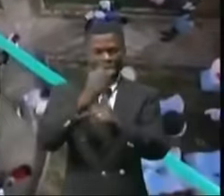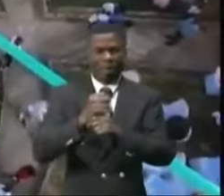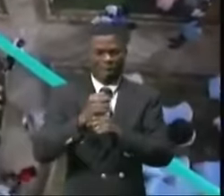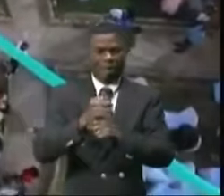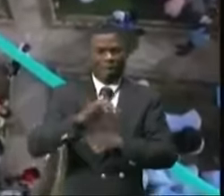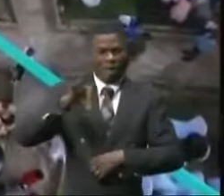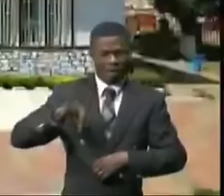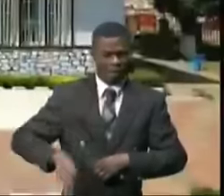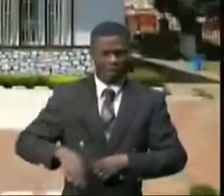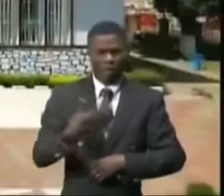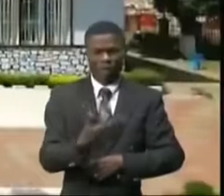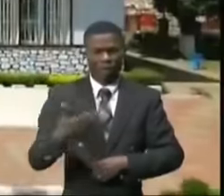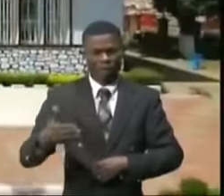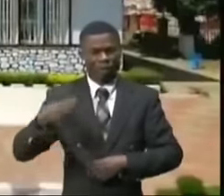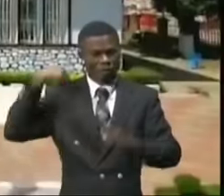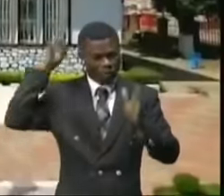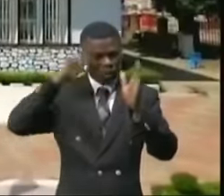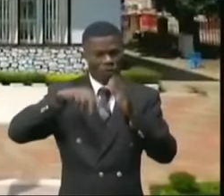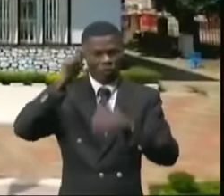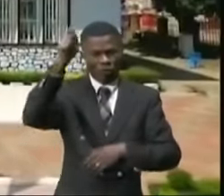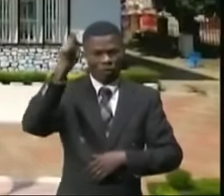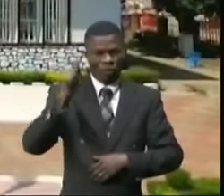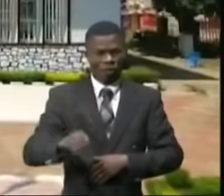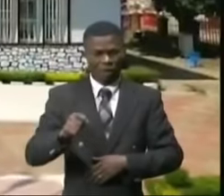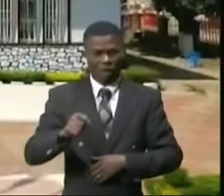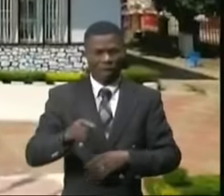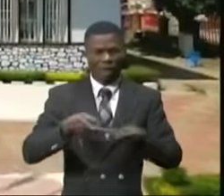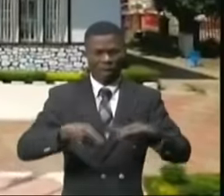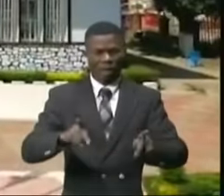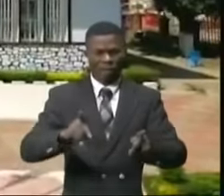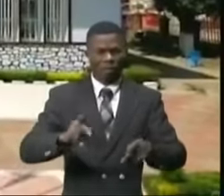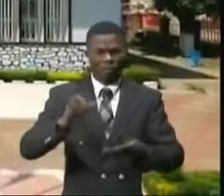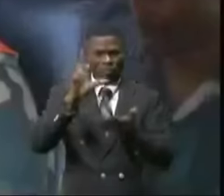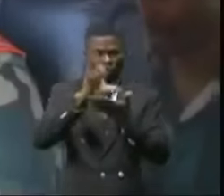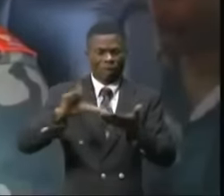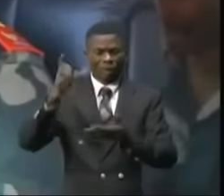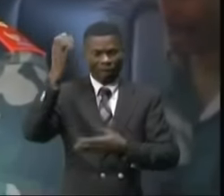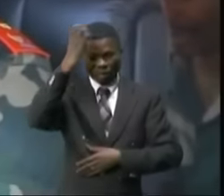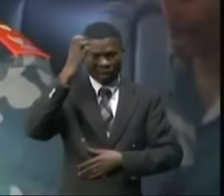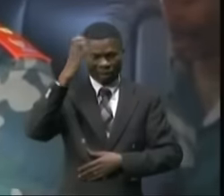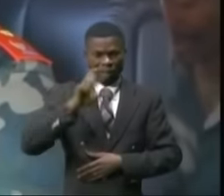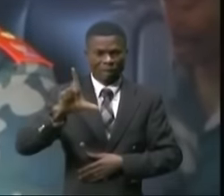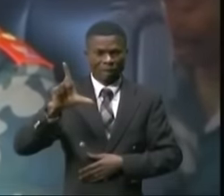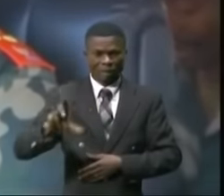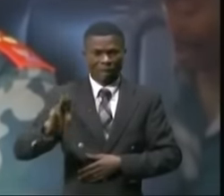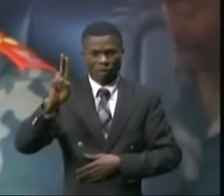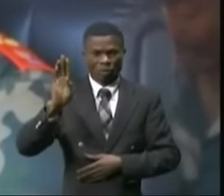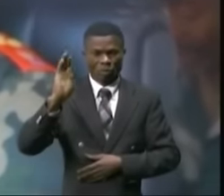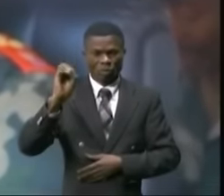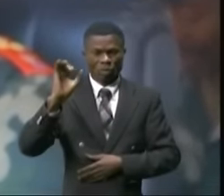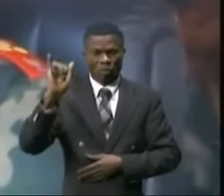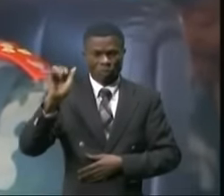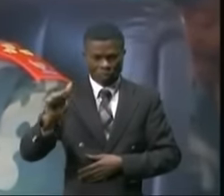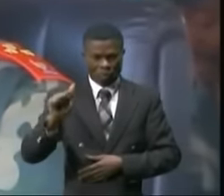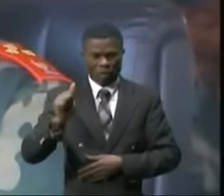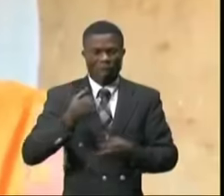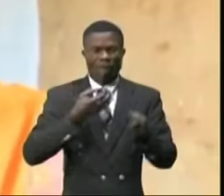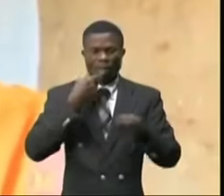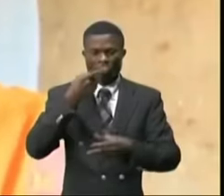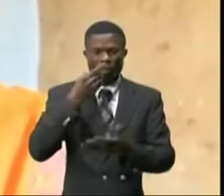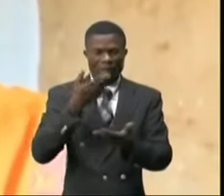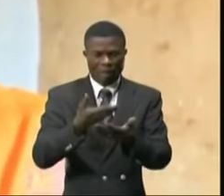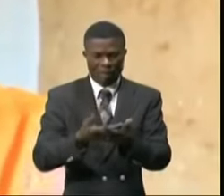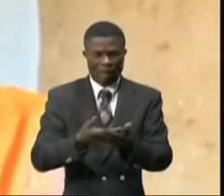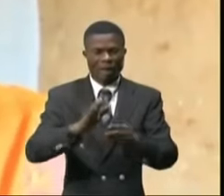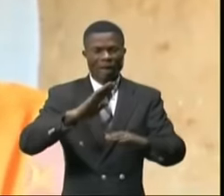ces nombreux acquis du gouvernement militaire sous la gouvernance du lieutenant général Louboya Kanchoba Johnny n'a pas manqué à exprimer